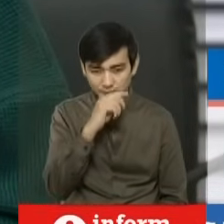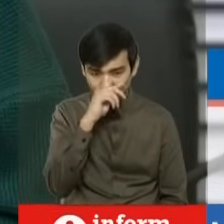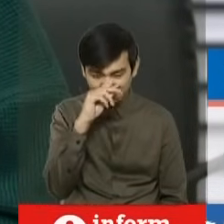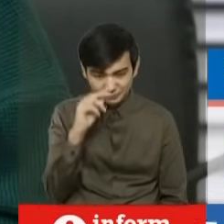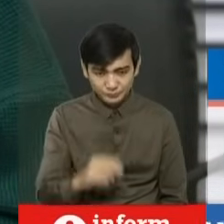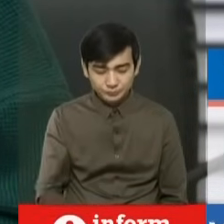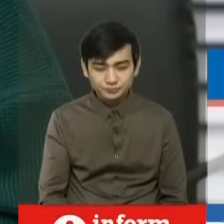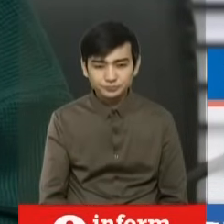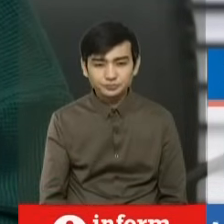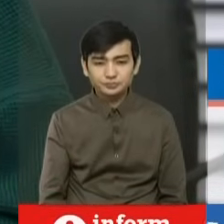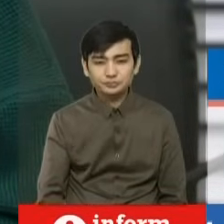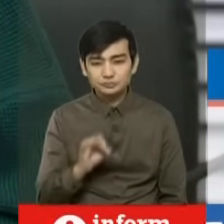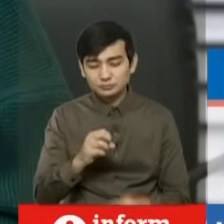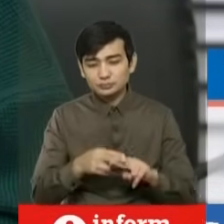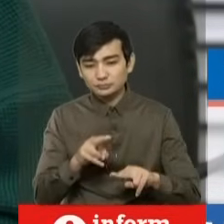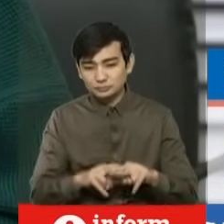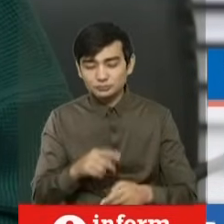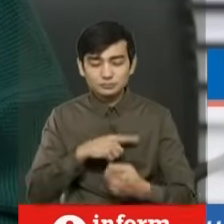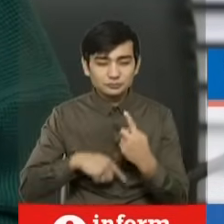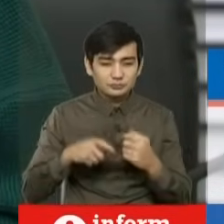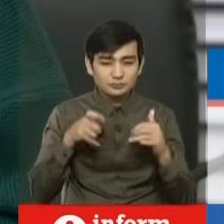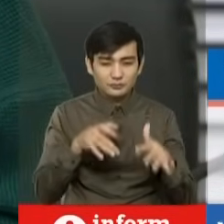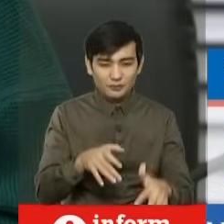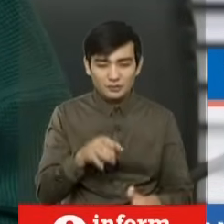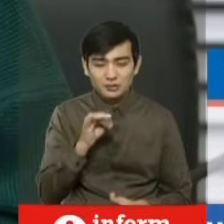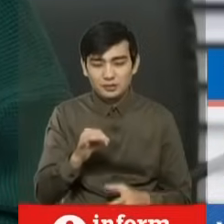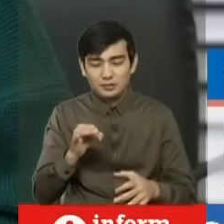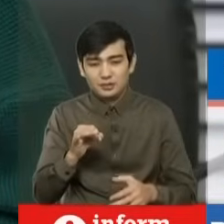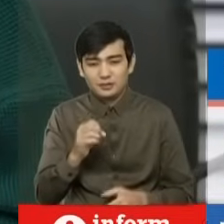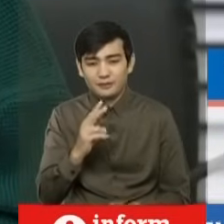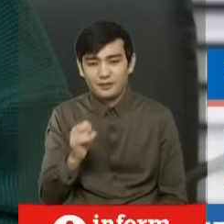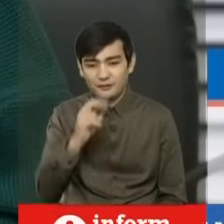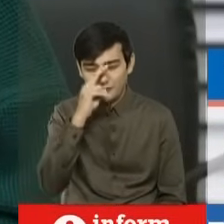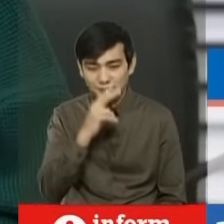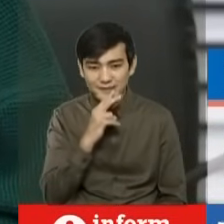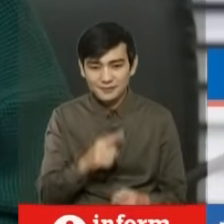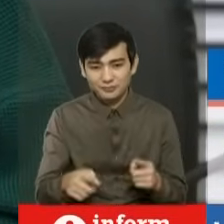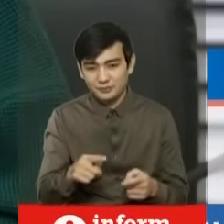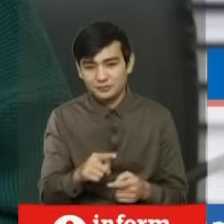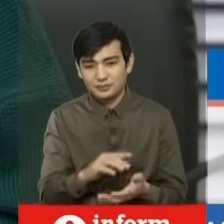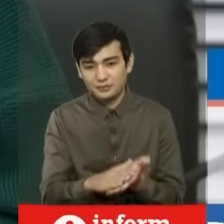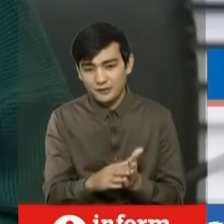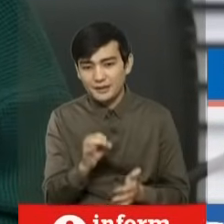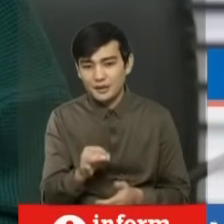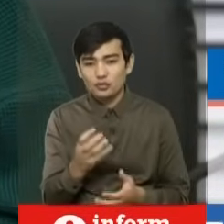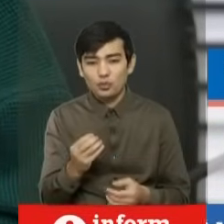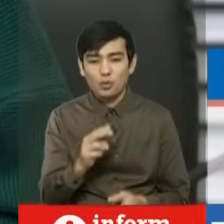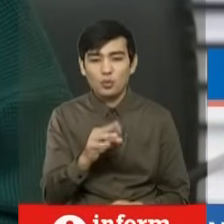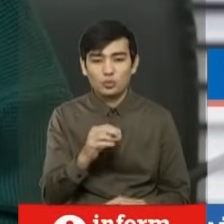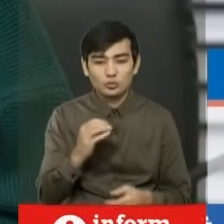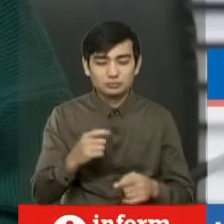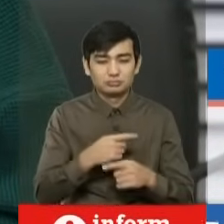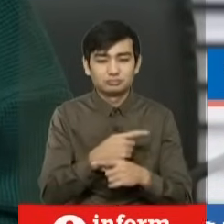об поэтому мы решили заключить на 2 месяца и объявить конкурса так как у нас